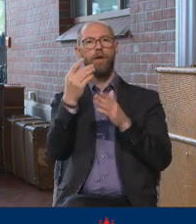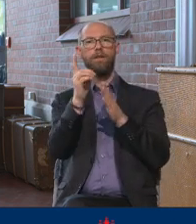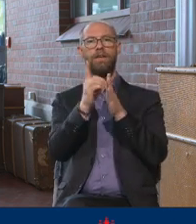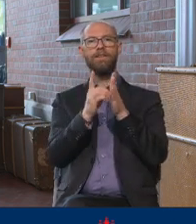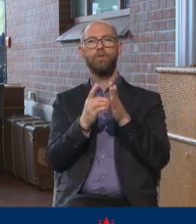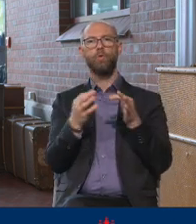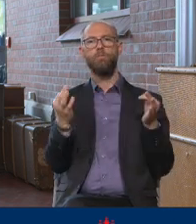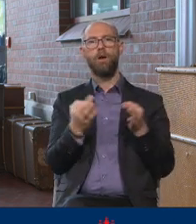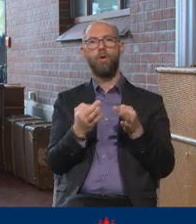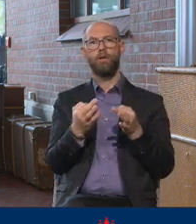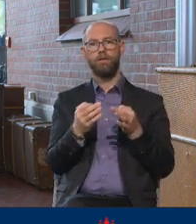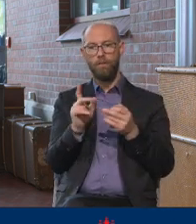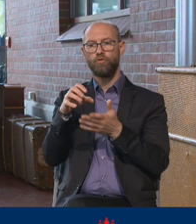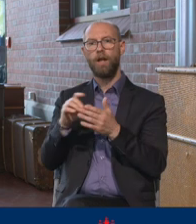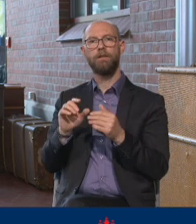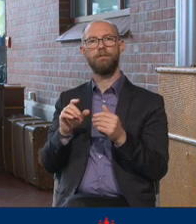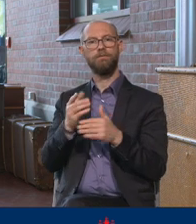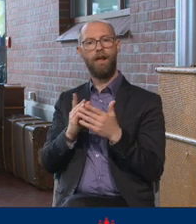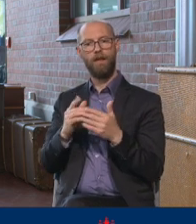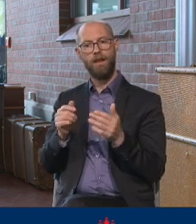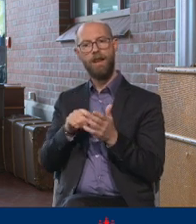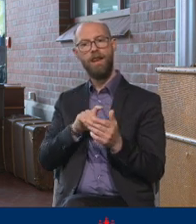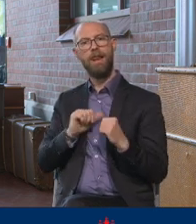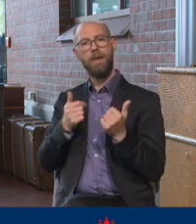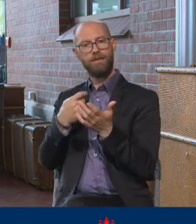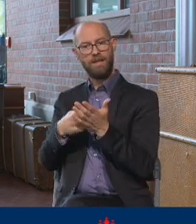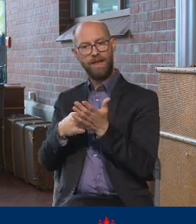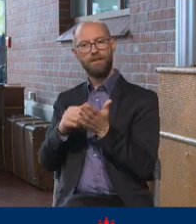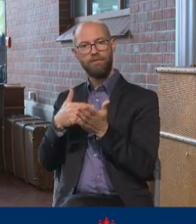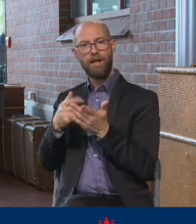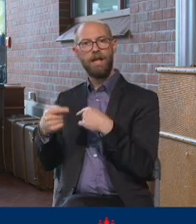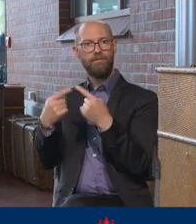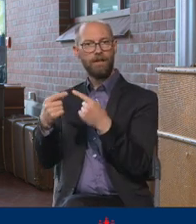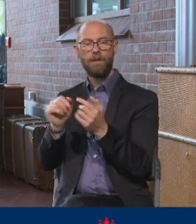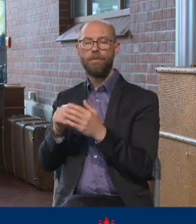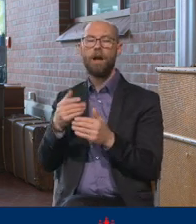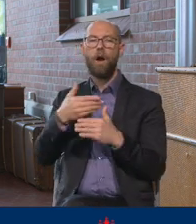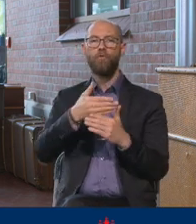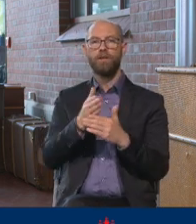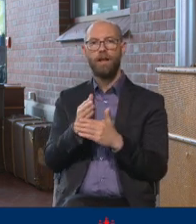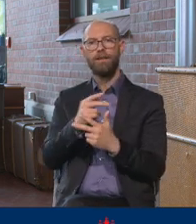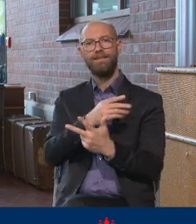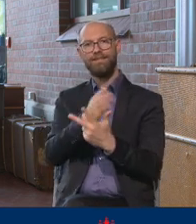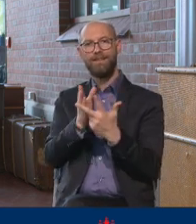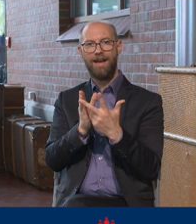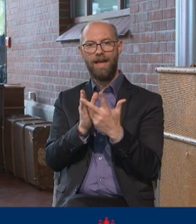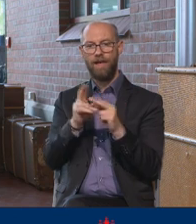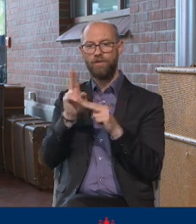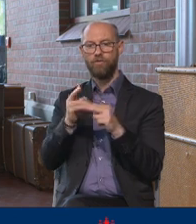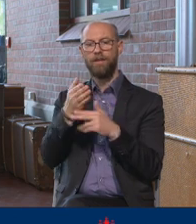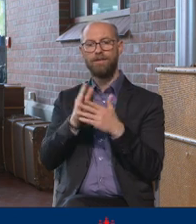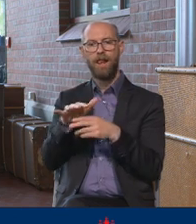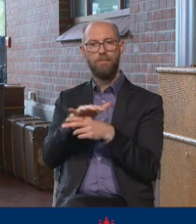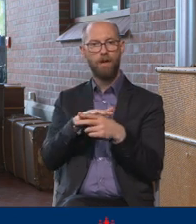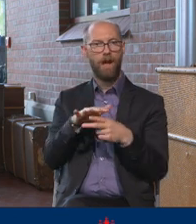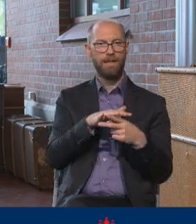weiterzuentwickeln dazu haben wir noch einmal eine genau unterteilung gemacht in drei teilbereiche die wir uns gleich im nachgang noch immer detaillierter anschauen